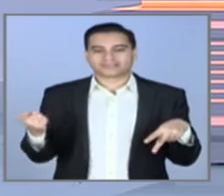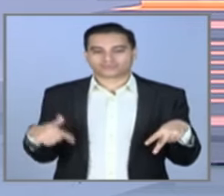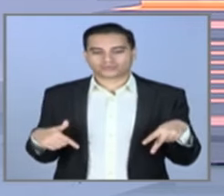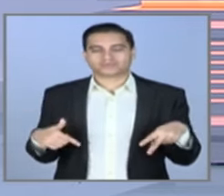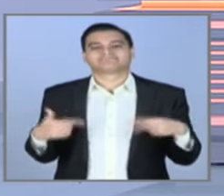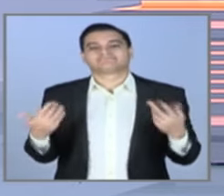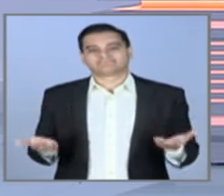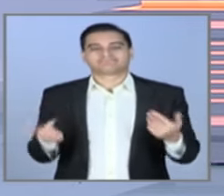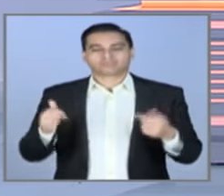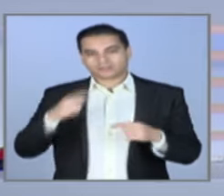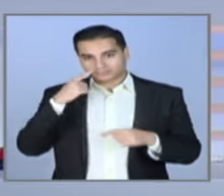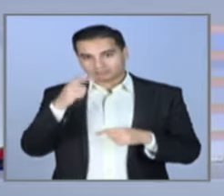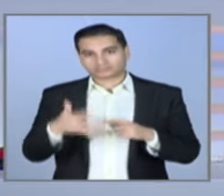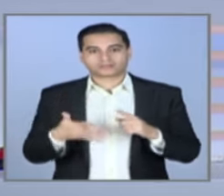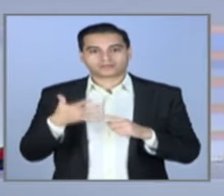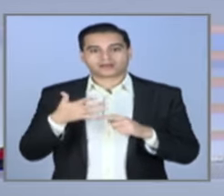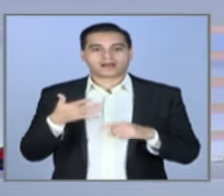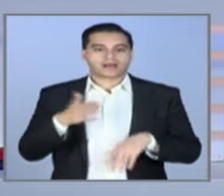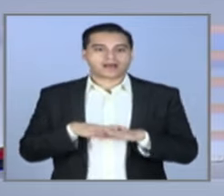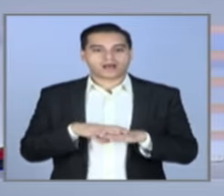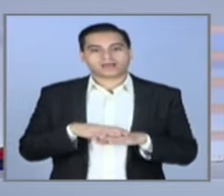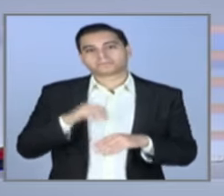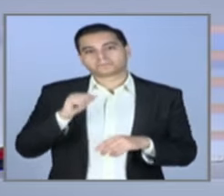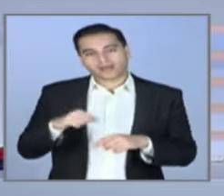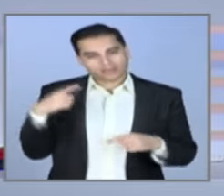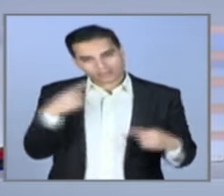بقيتوا 85. ودلوقتي مع الفقرة الخامسة، فقرة ضربات الجزاء.